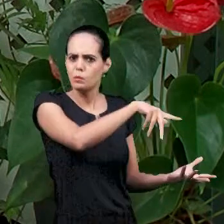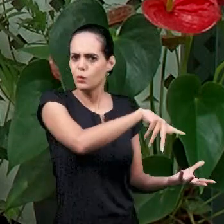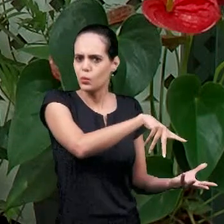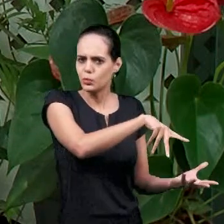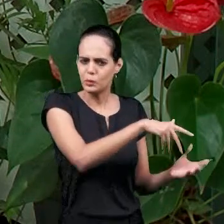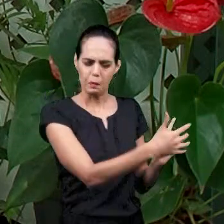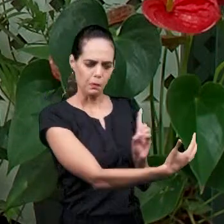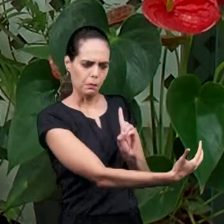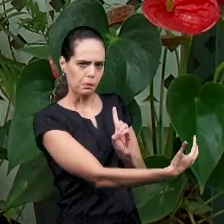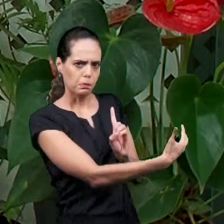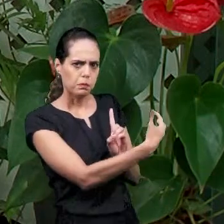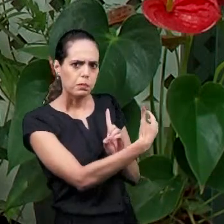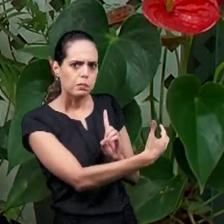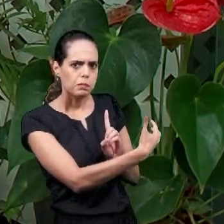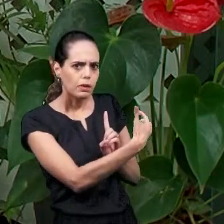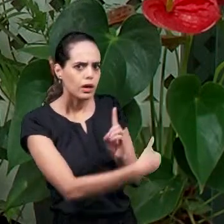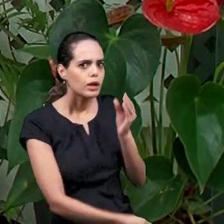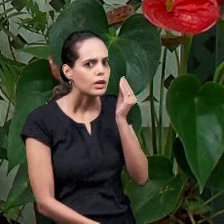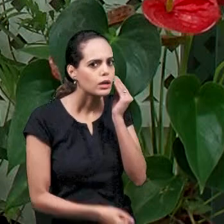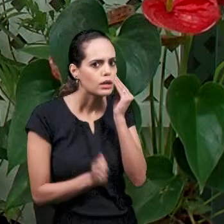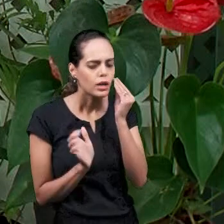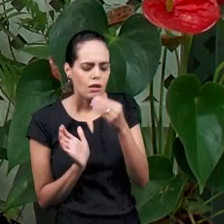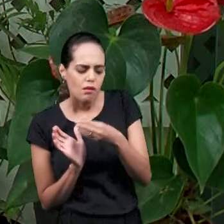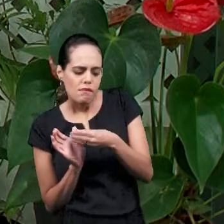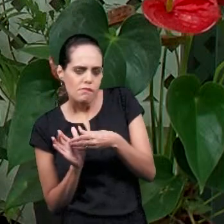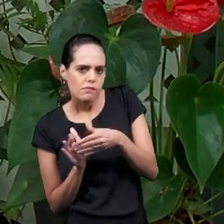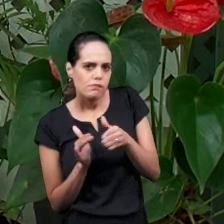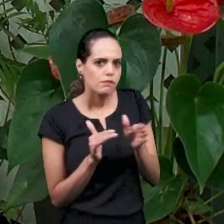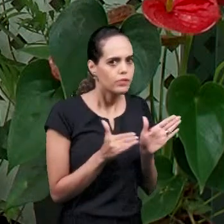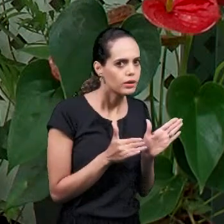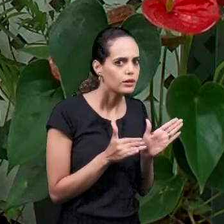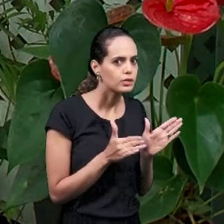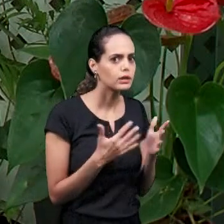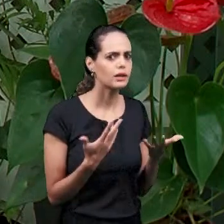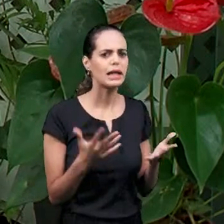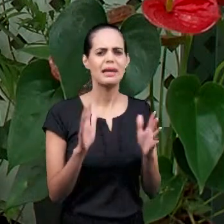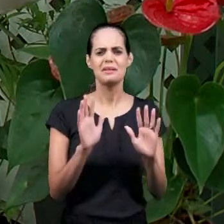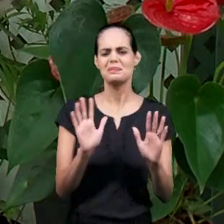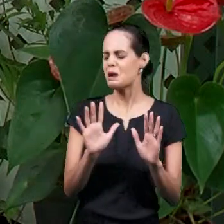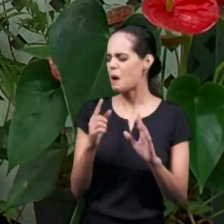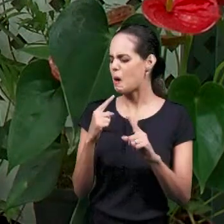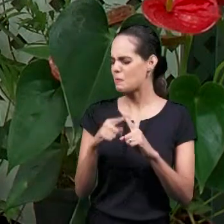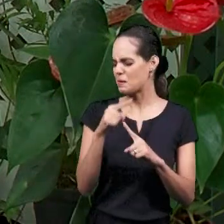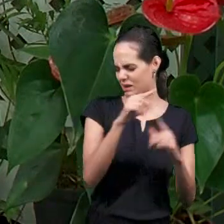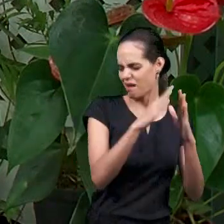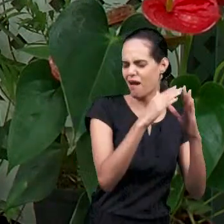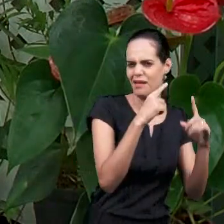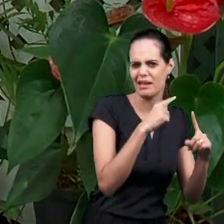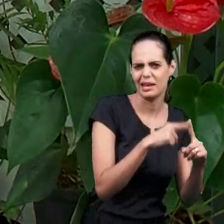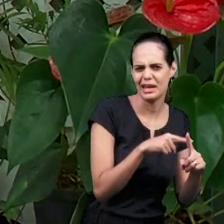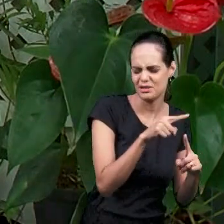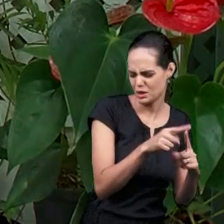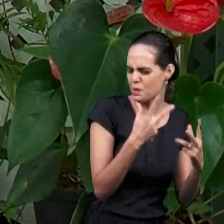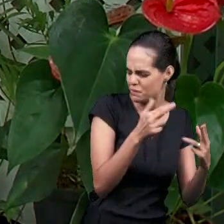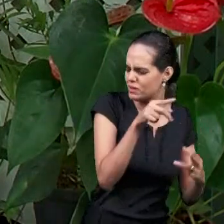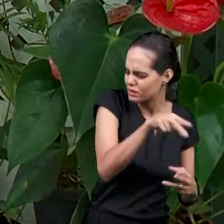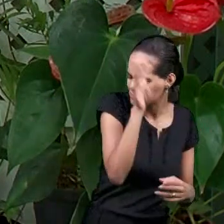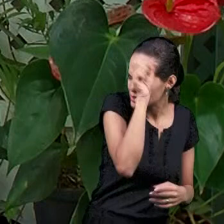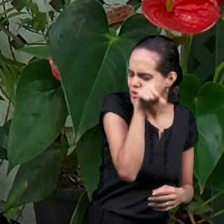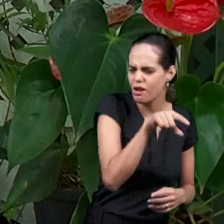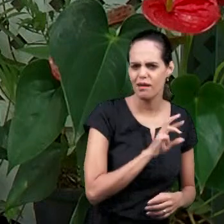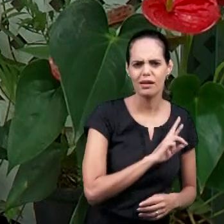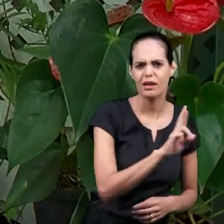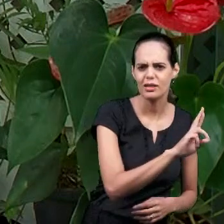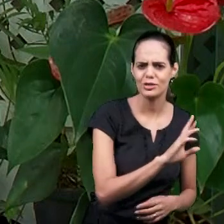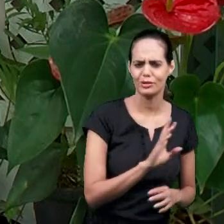absurdes, qui font la déviation de sens. Parce que ça n'a pas été comme ça dans cette église, parce que